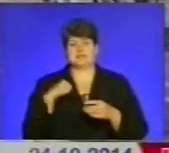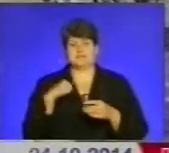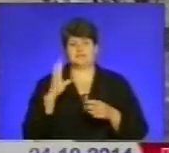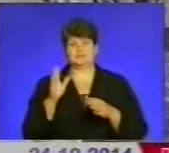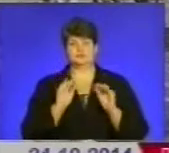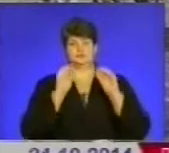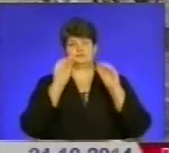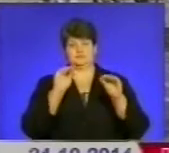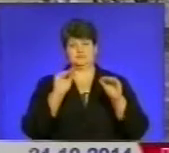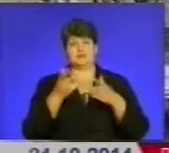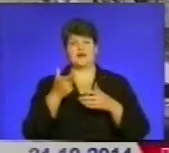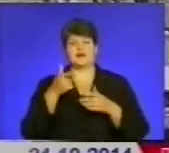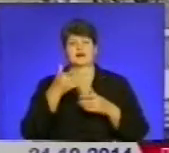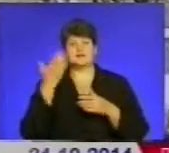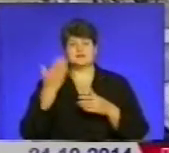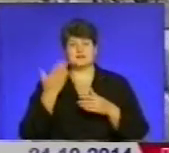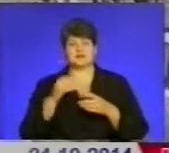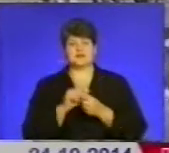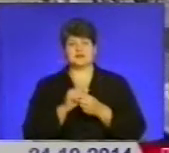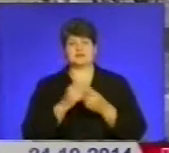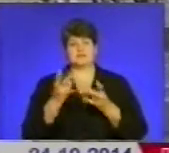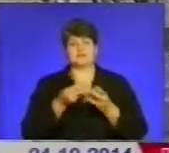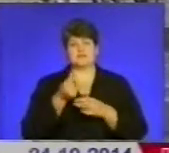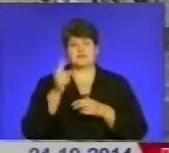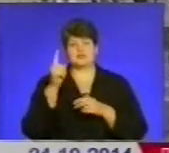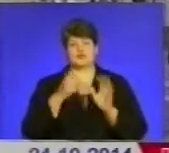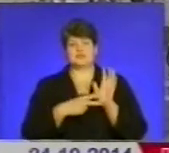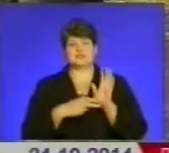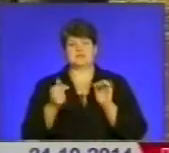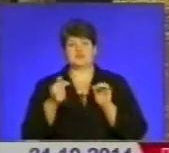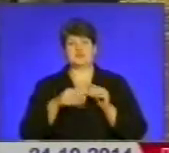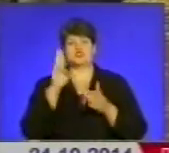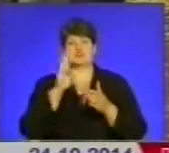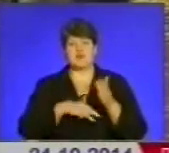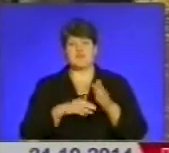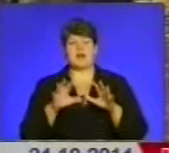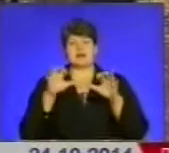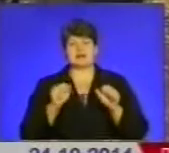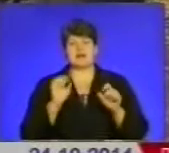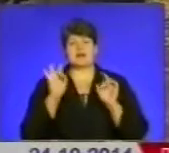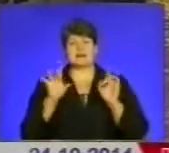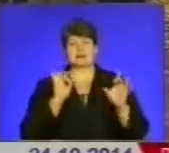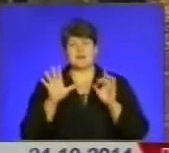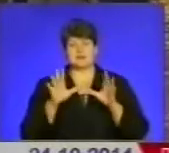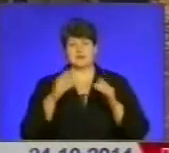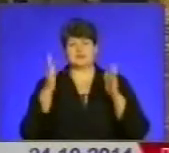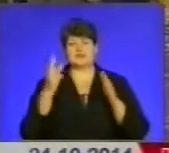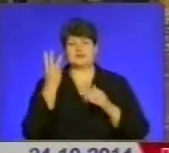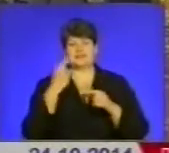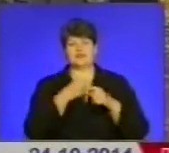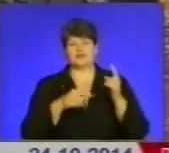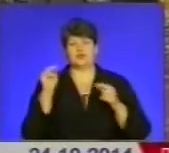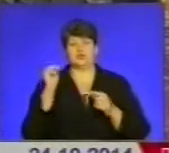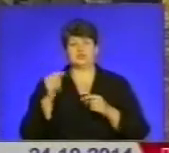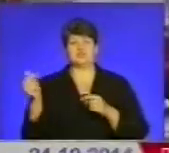агітаційні матеріали, доведеться сплатити 170 гривень штрафу, а власникам рекламних конструкцій – майже 3,5 тисяч